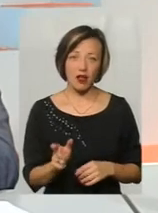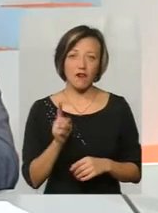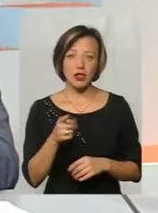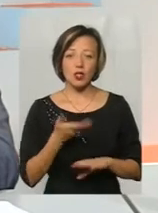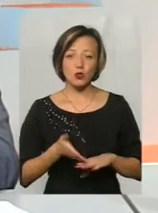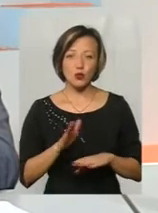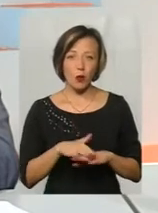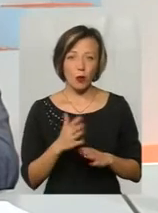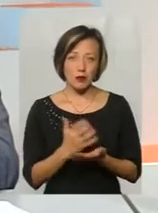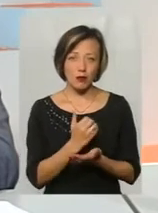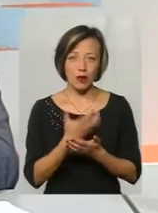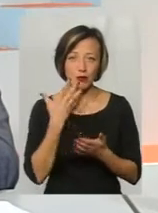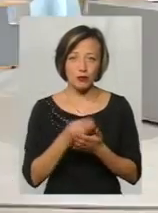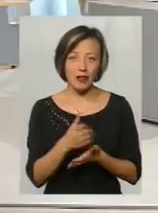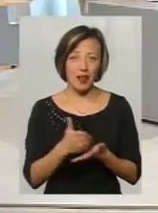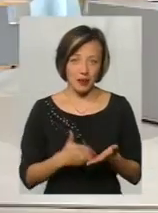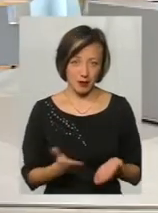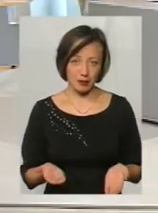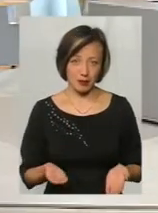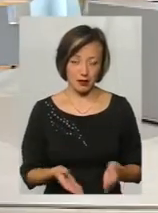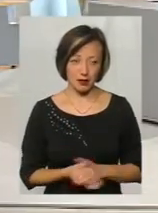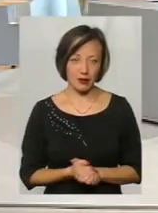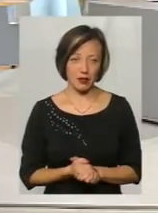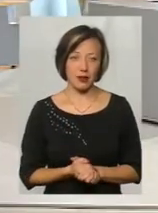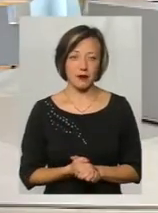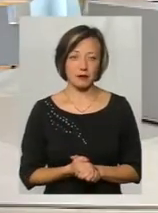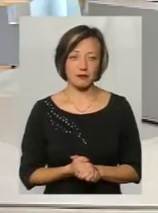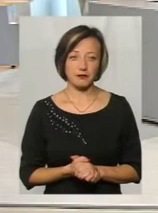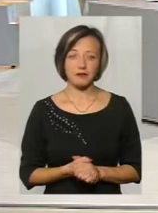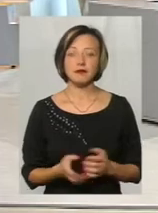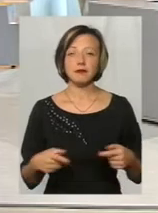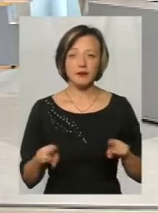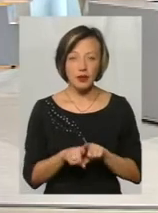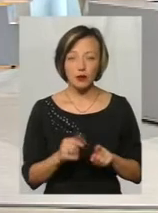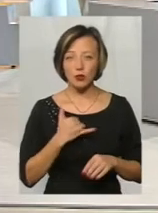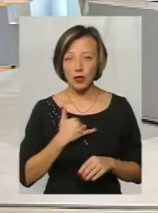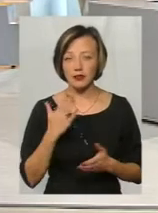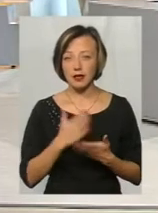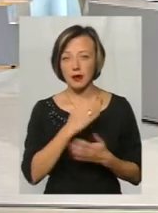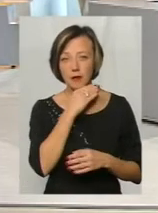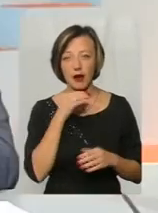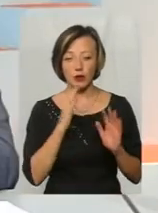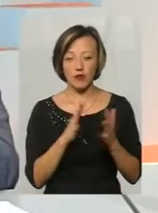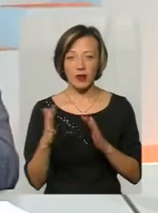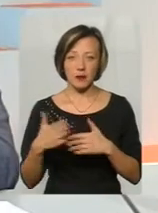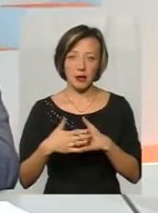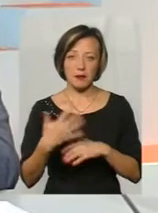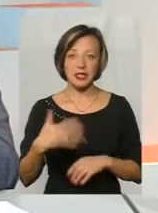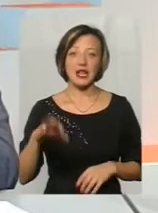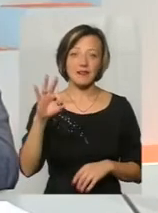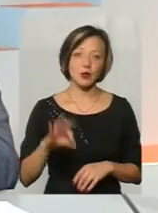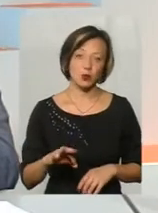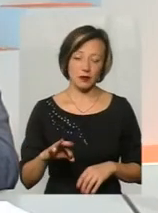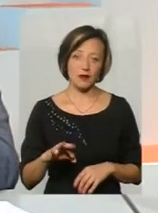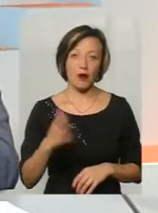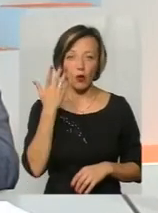трудом заробляє собі на хліб насущний. І так само в нас є дуже багато випадків, певно, 50%, на